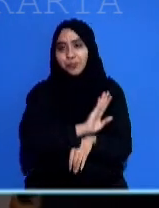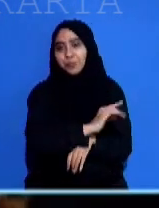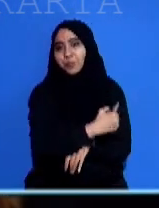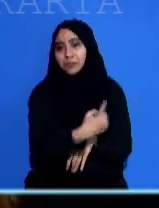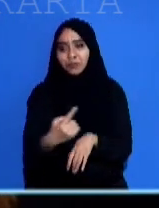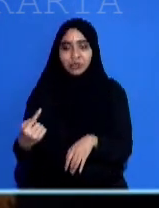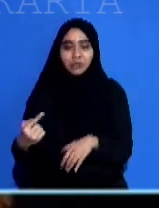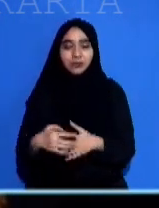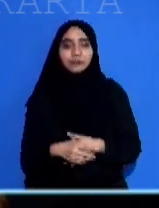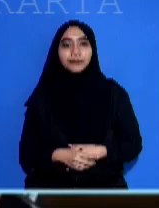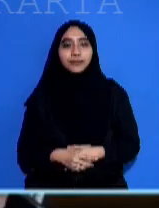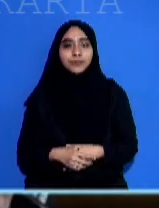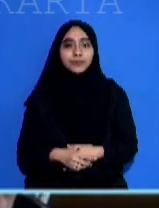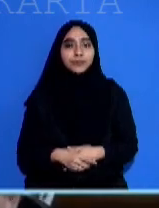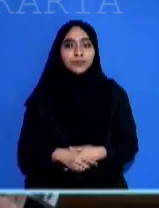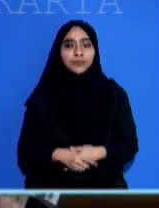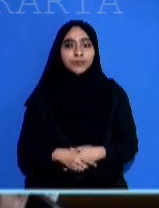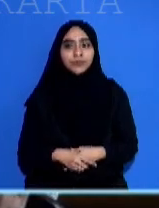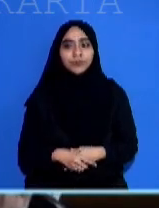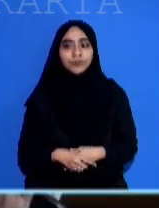abawan Doni Rahmat TVR Yogyakarta melaporkan